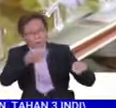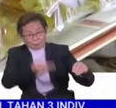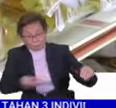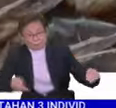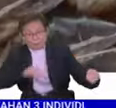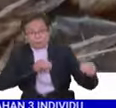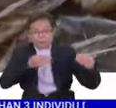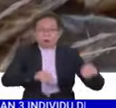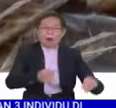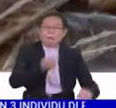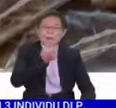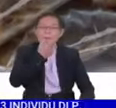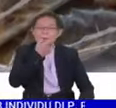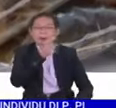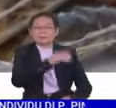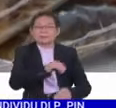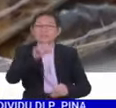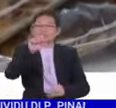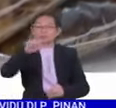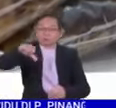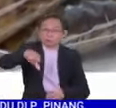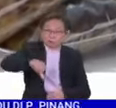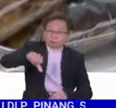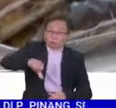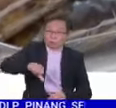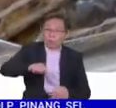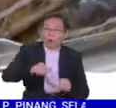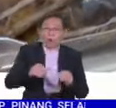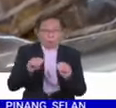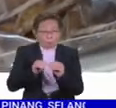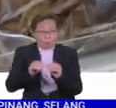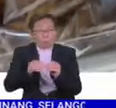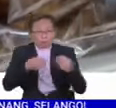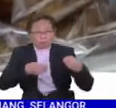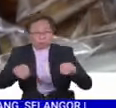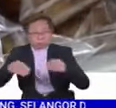saya seperti krepek dan juga sos akan meningkatlah.